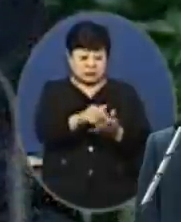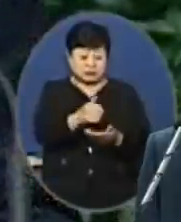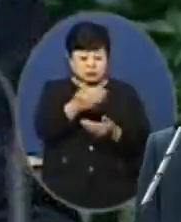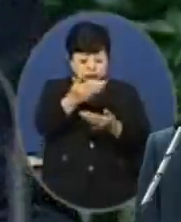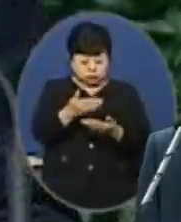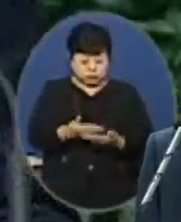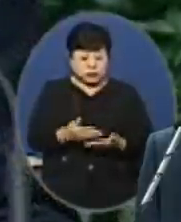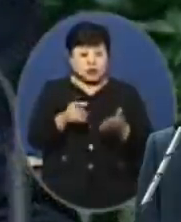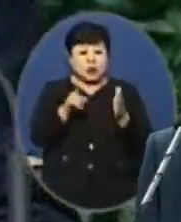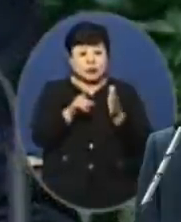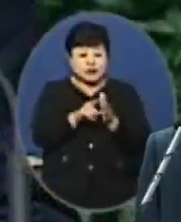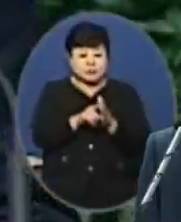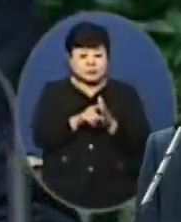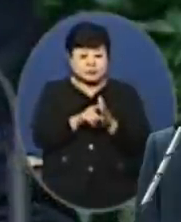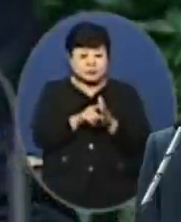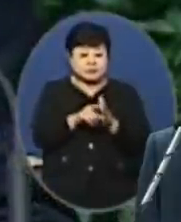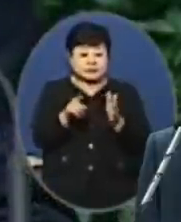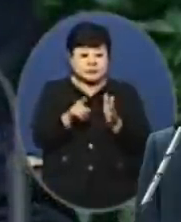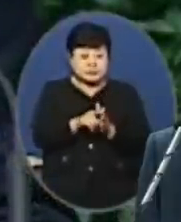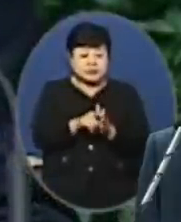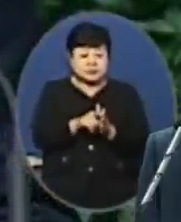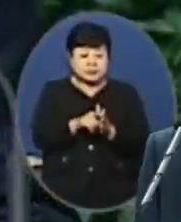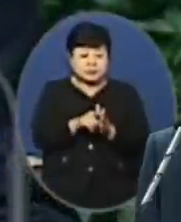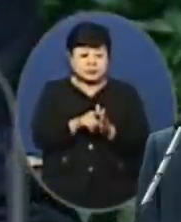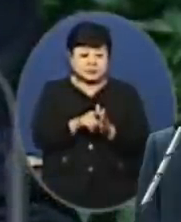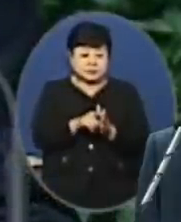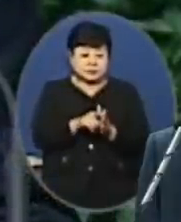주신 것이 믿음인 것입니다. 믿으면